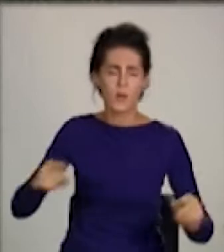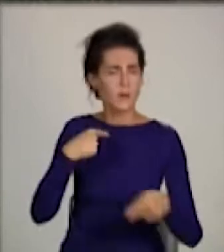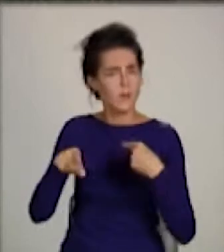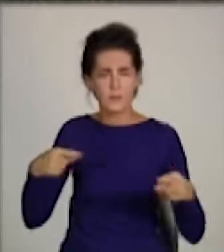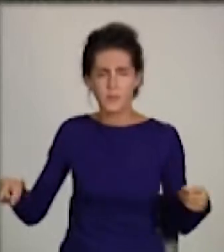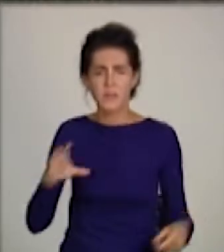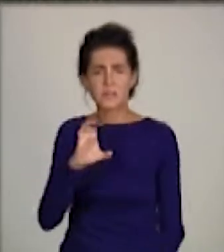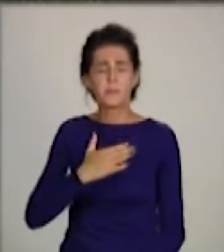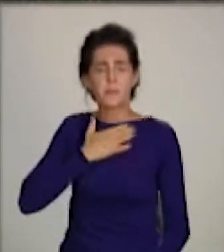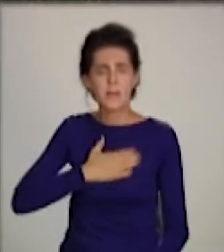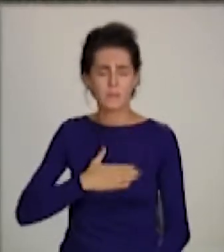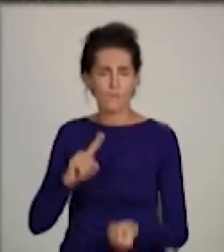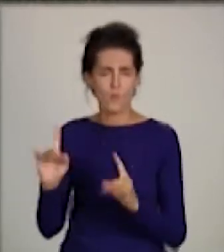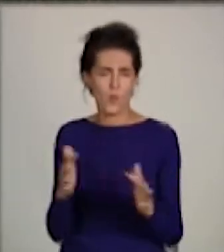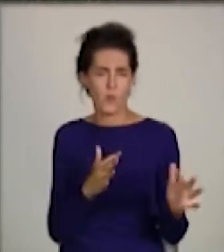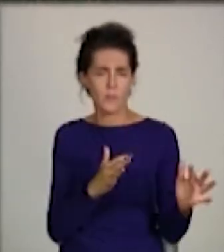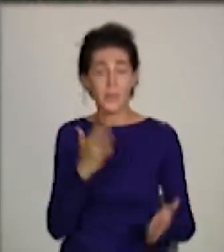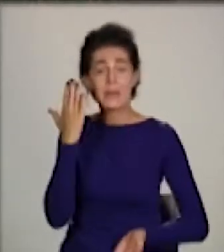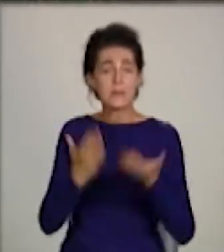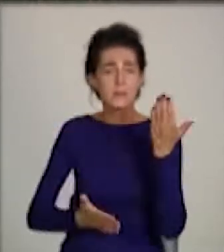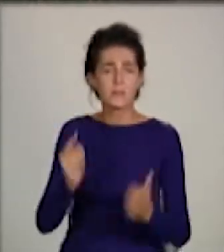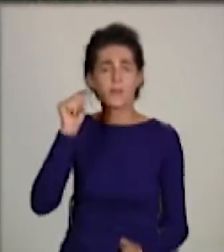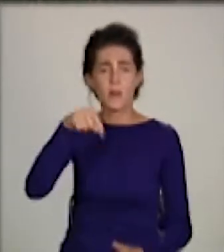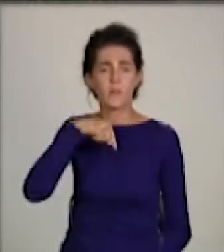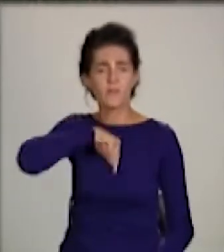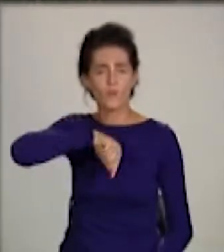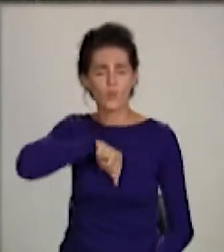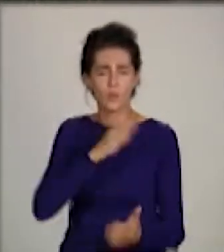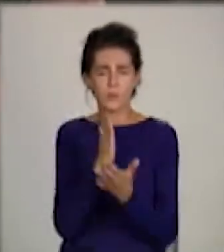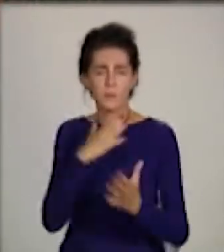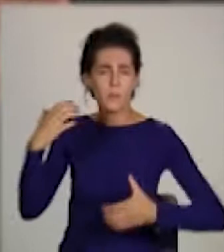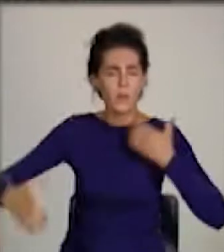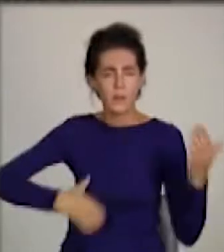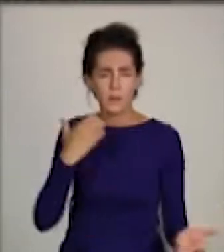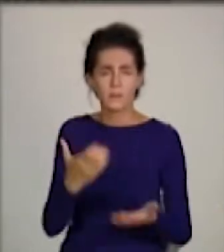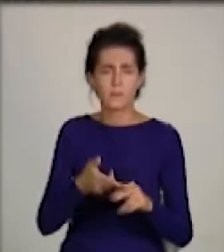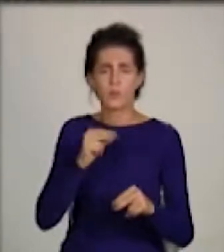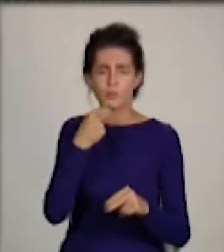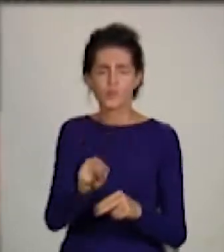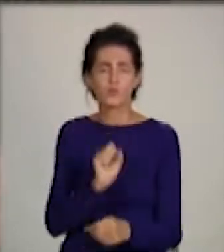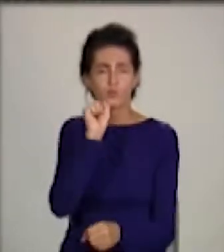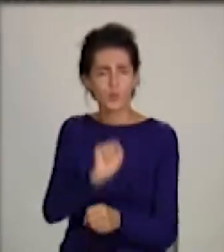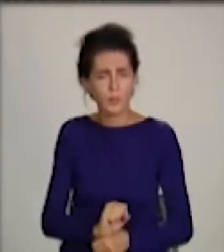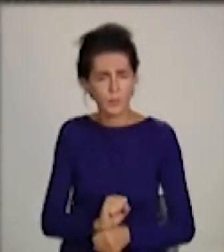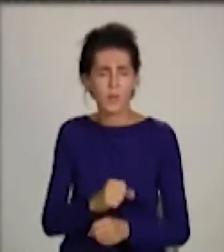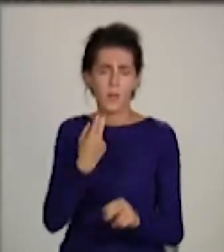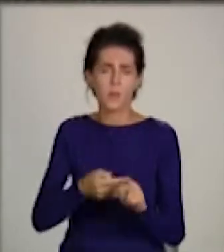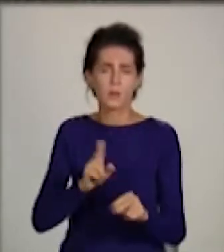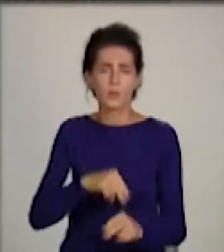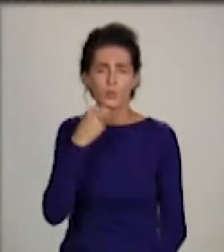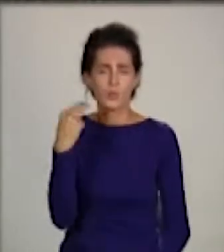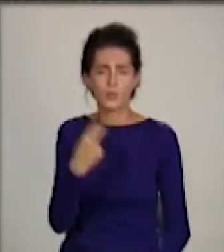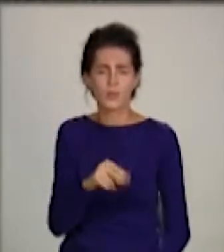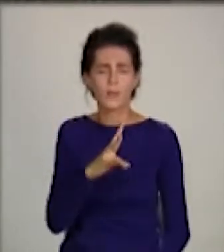с приятных моментов. Если же там внутри паника, о, стоп, здесь точно она вам